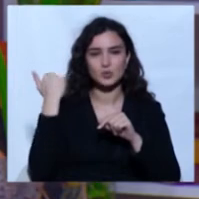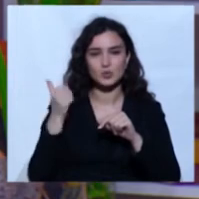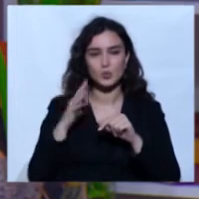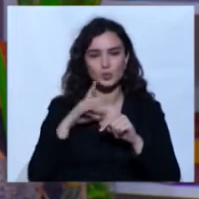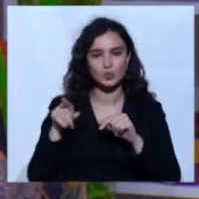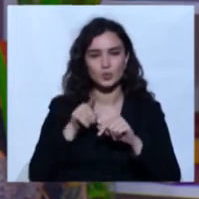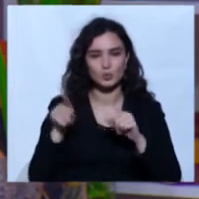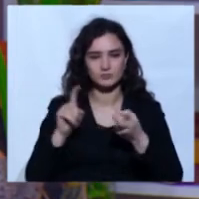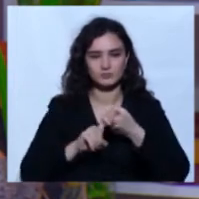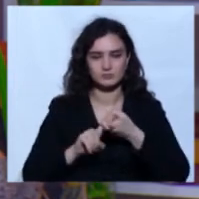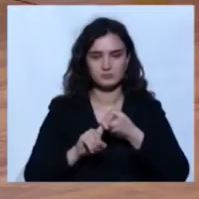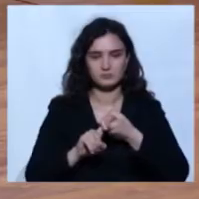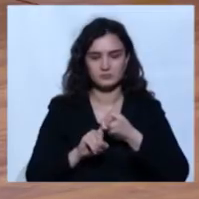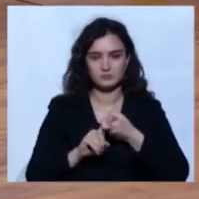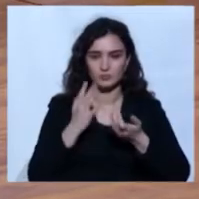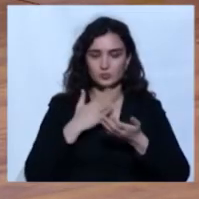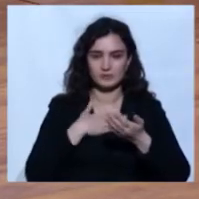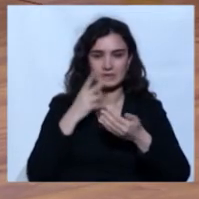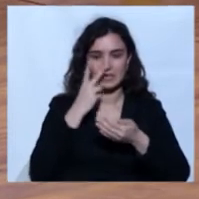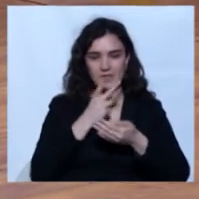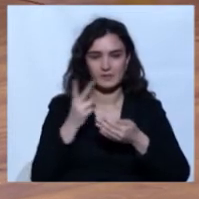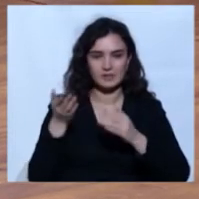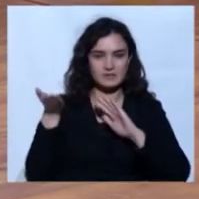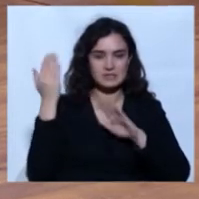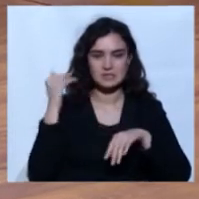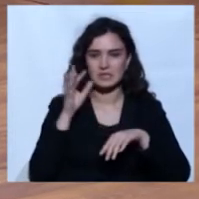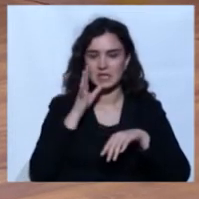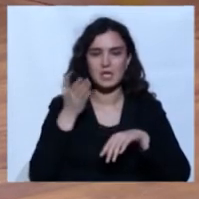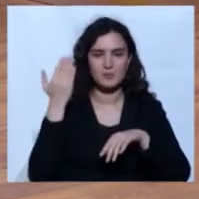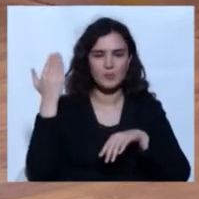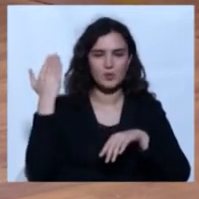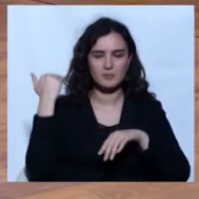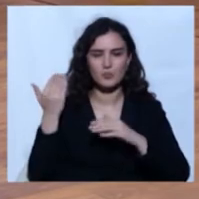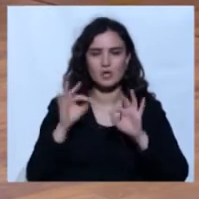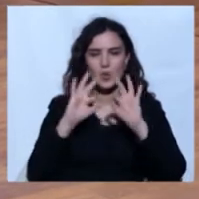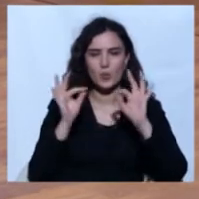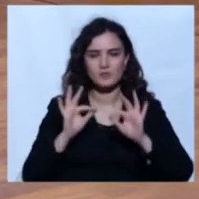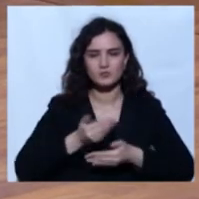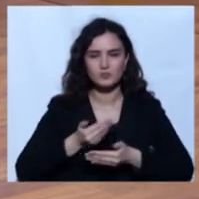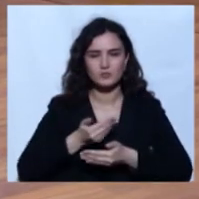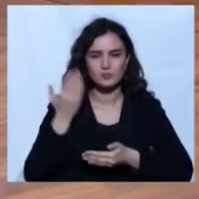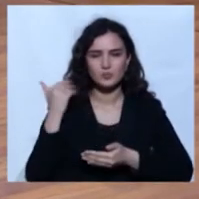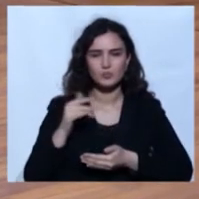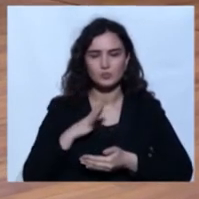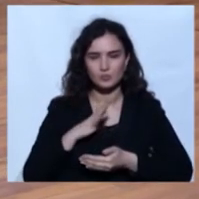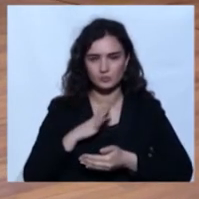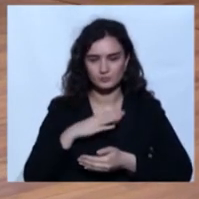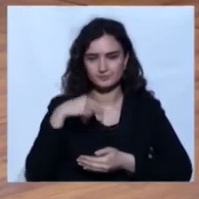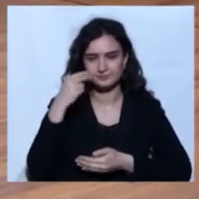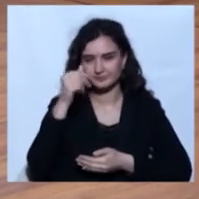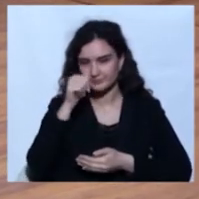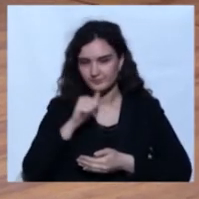ეპოქა. თუ ჩვენ გადავხედავთ წინა ეპოქების ხელოვნების ნიმუშებს, რომლებიც ჩვენ თავში